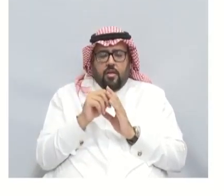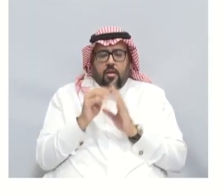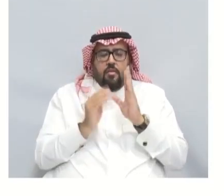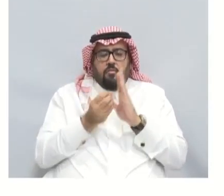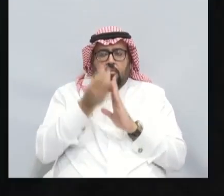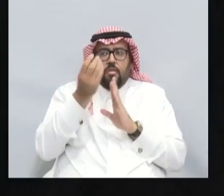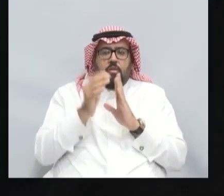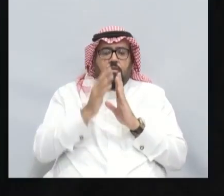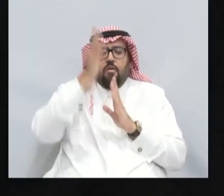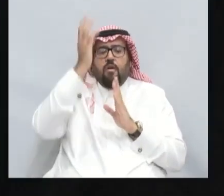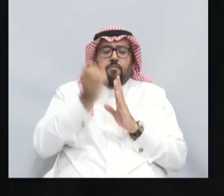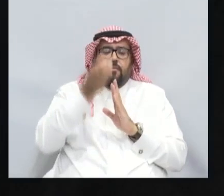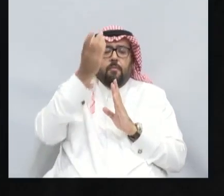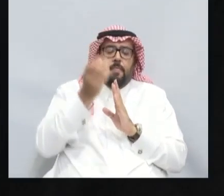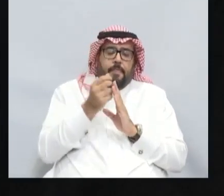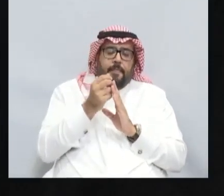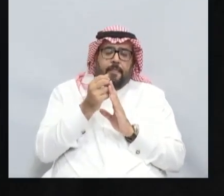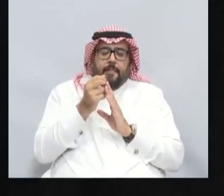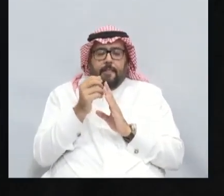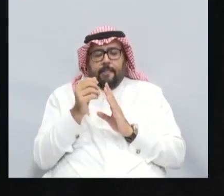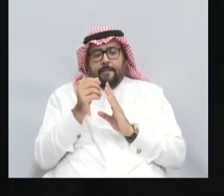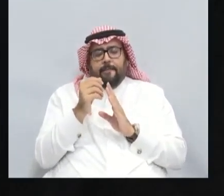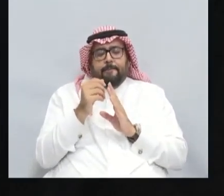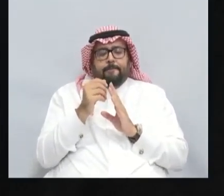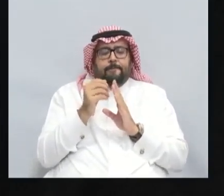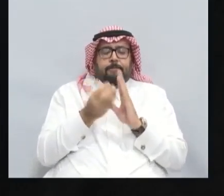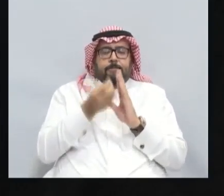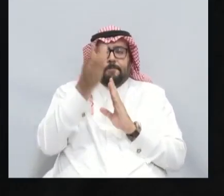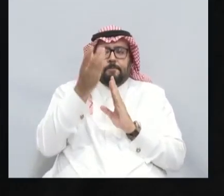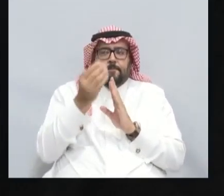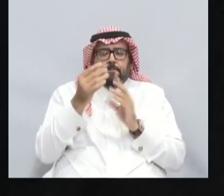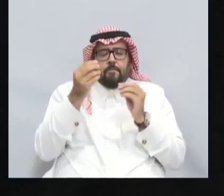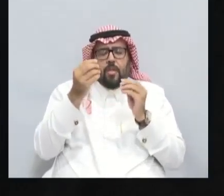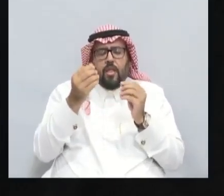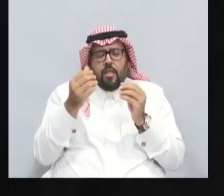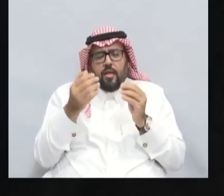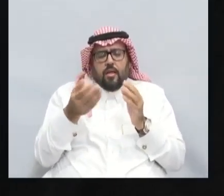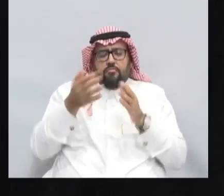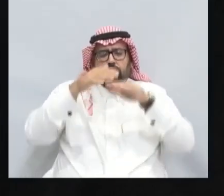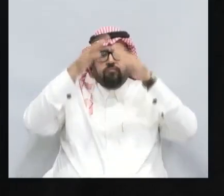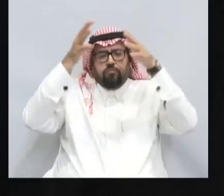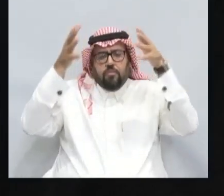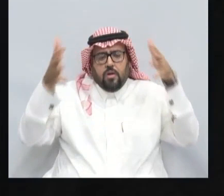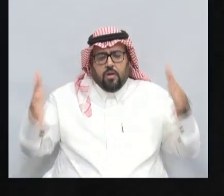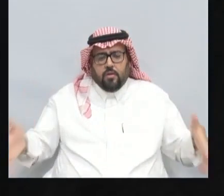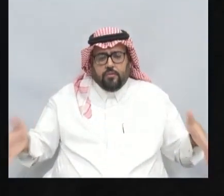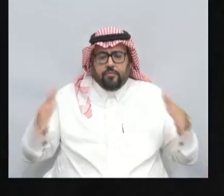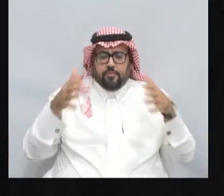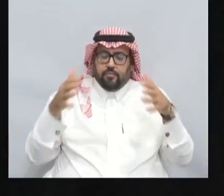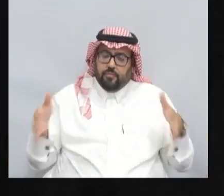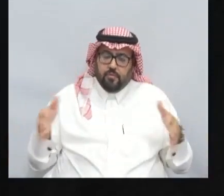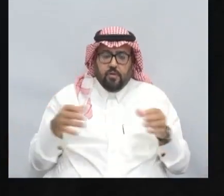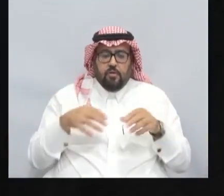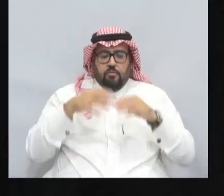ترتفع، هذه المقذوفات، ثم بعد ذلك لما تصعد إلى أعلى تبرد، ثم ترجع إلى ماذا؟ ترجع إلى هذا